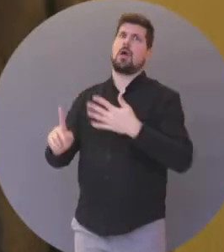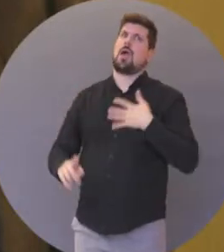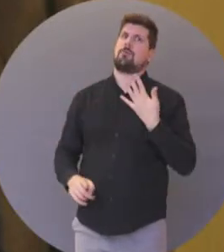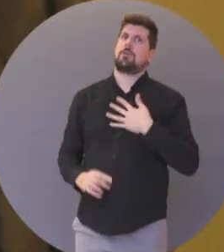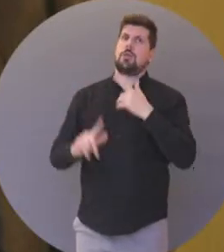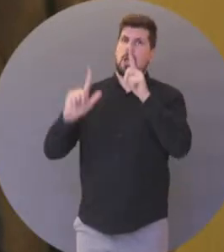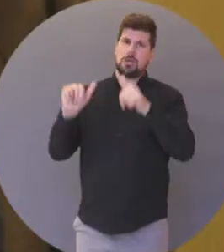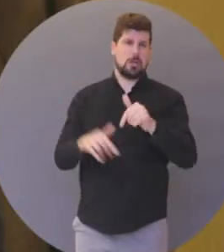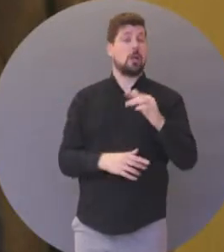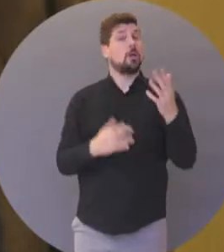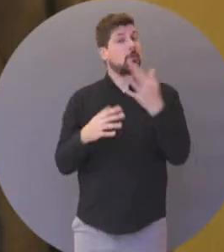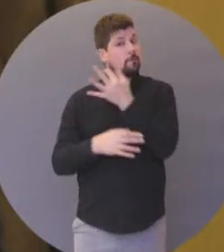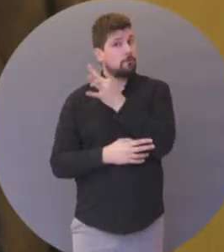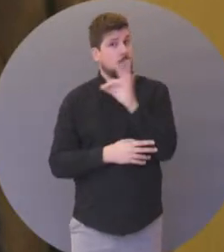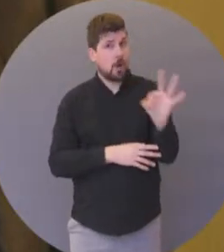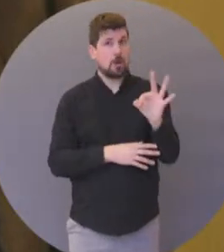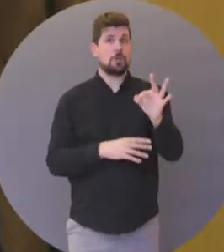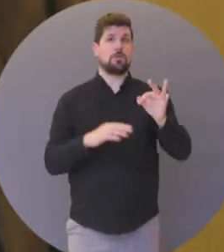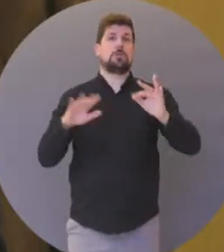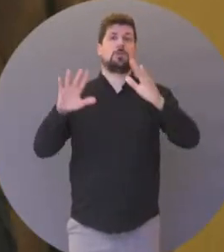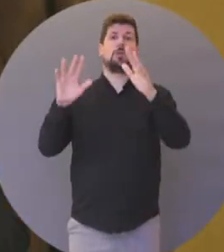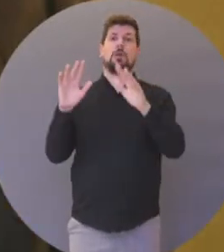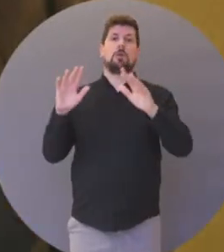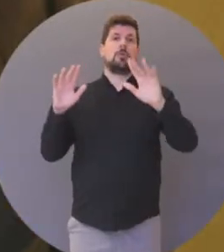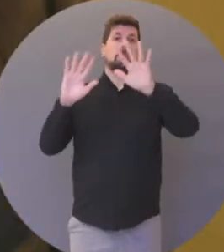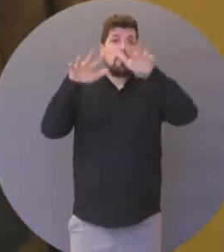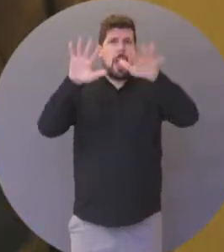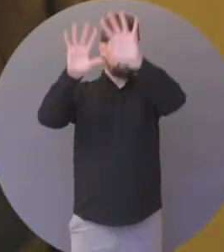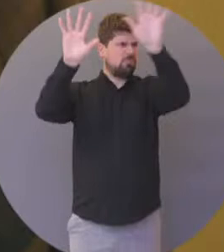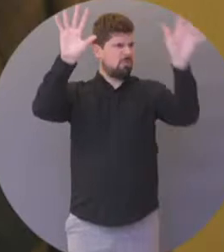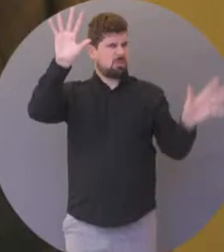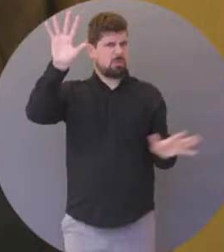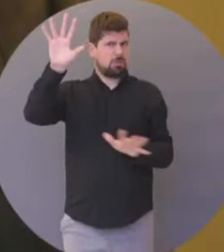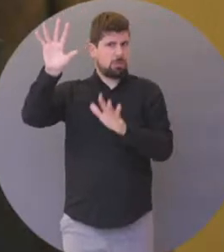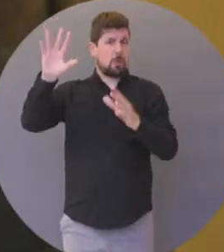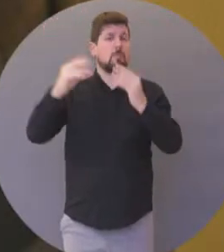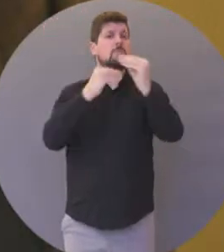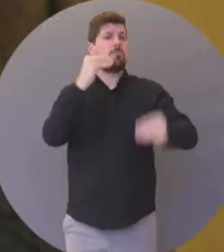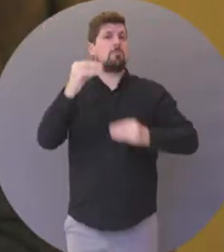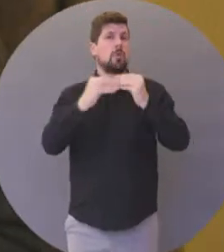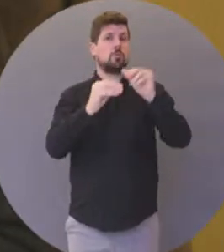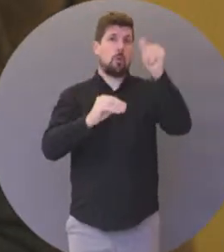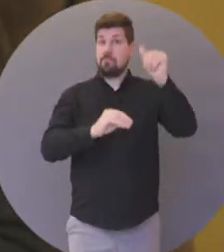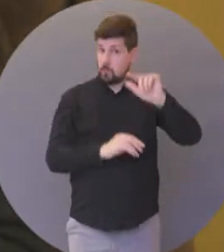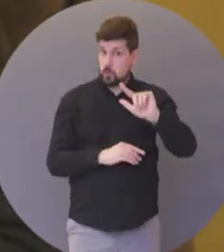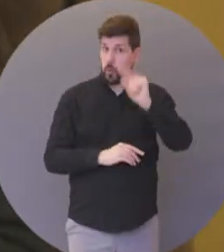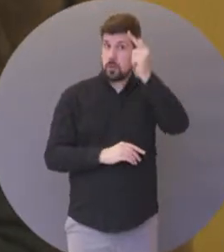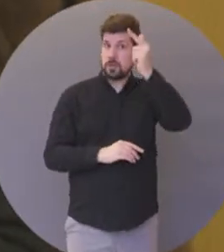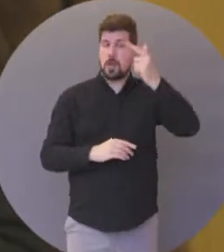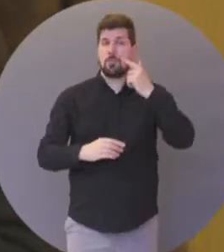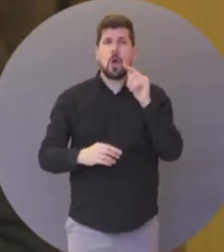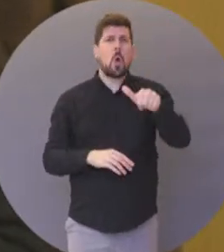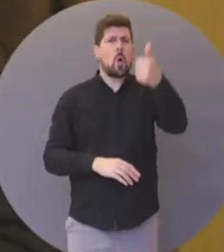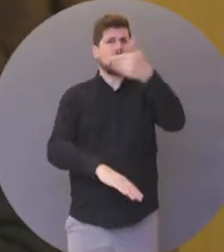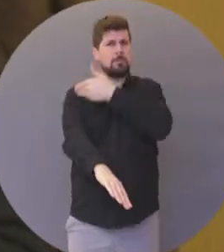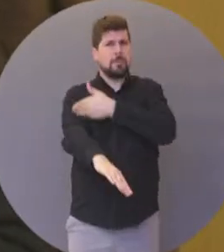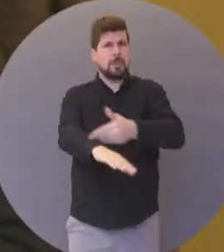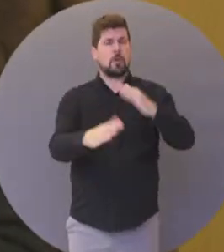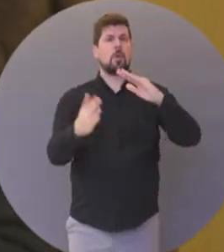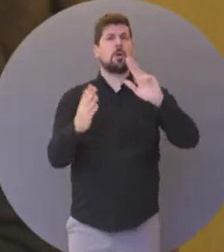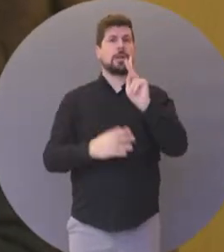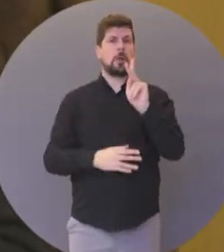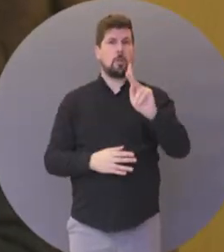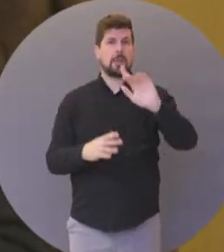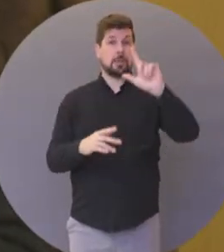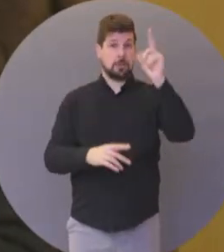en effet la deuxième surface maritime au monde soit 11 millions de kilomètres carrés ainsi que 3500 km de